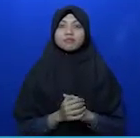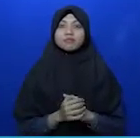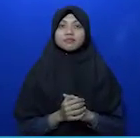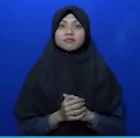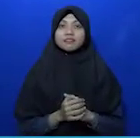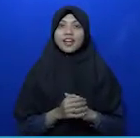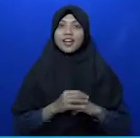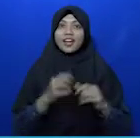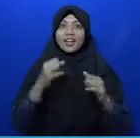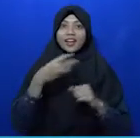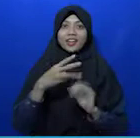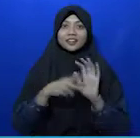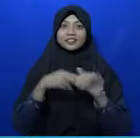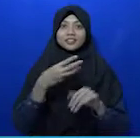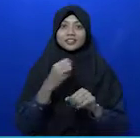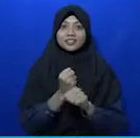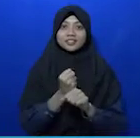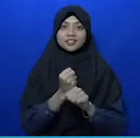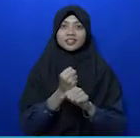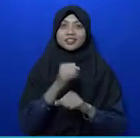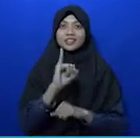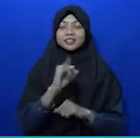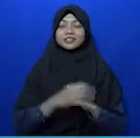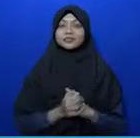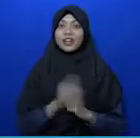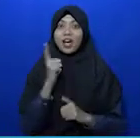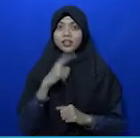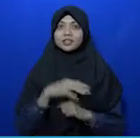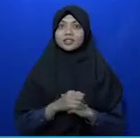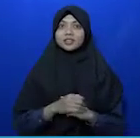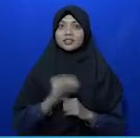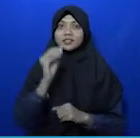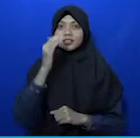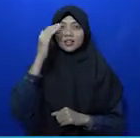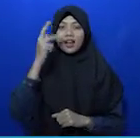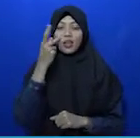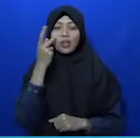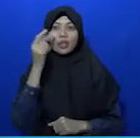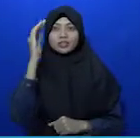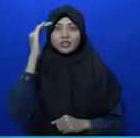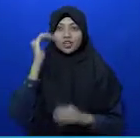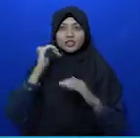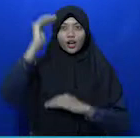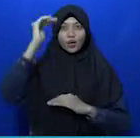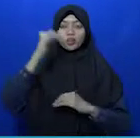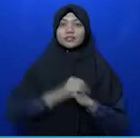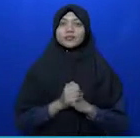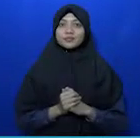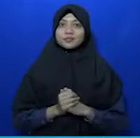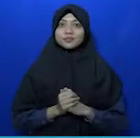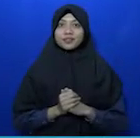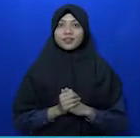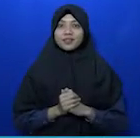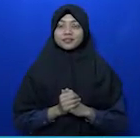energi, dan hadir pula pengamat senior kita Bapak Christian Gawibisono.